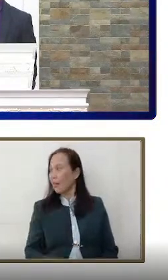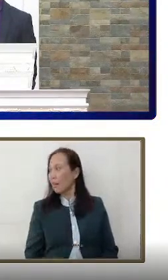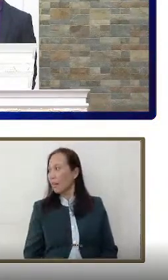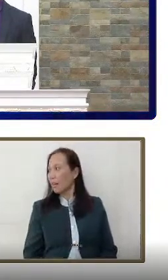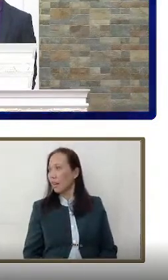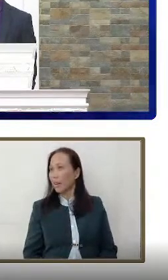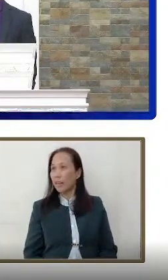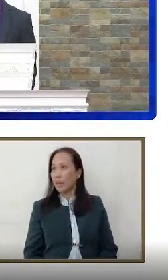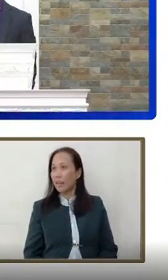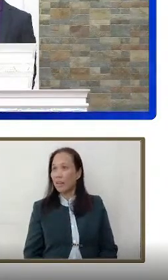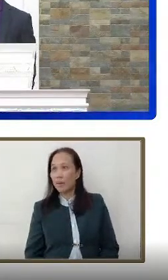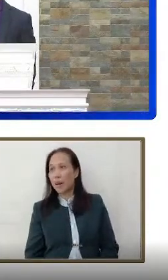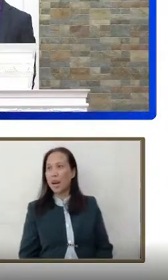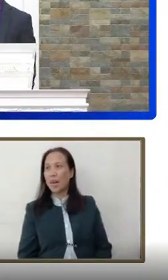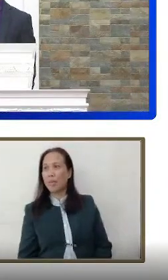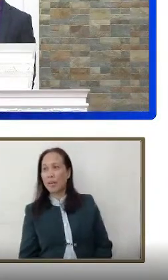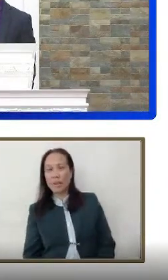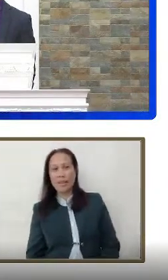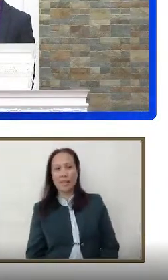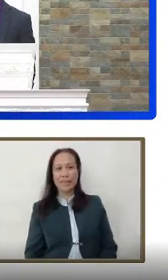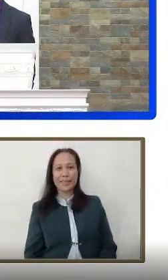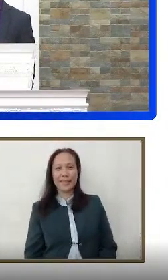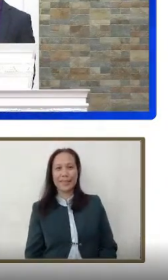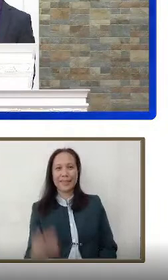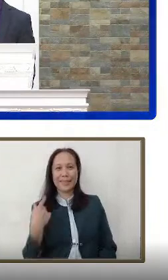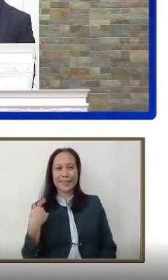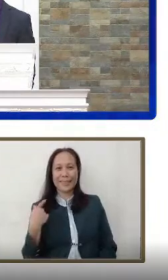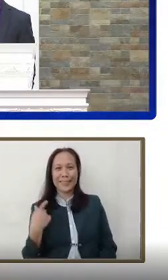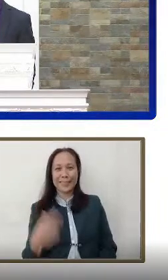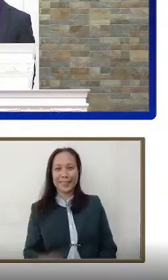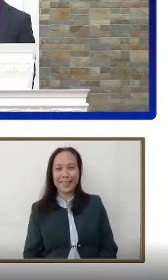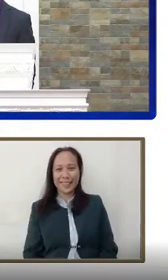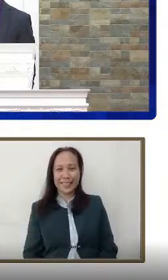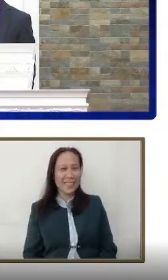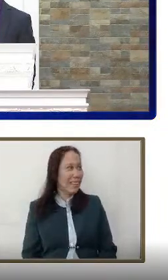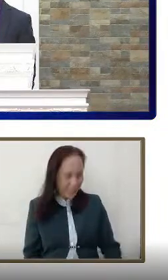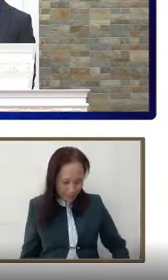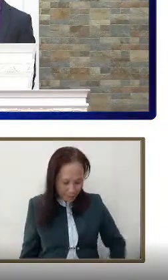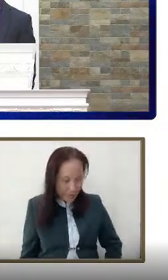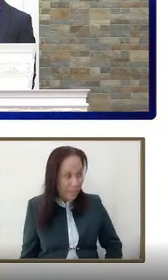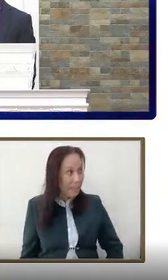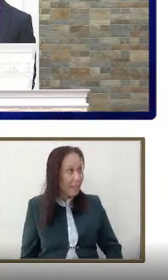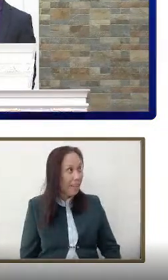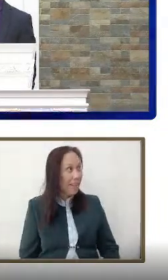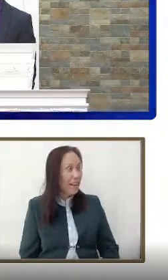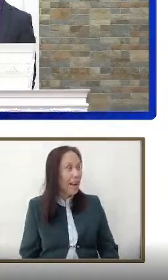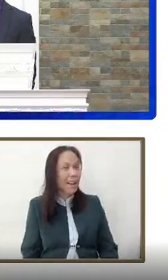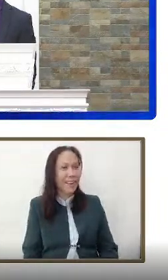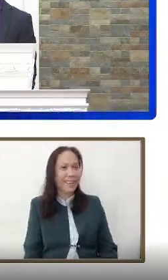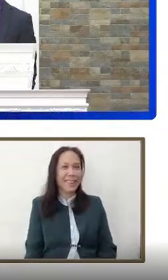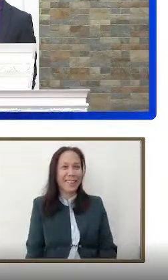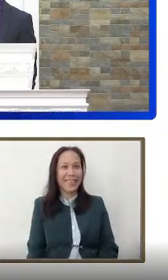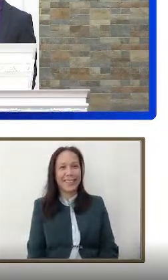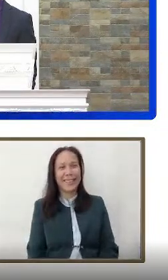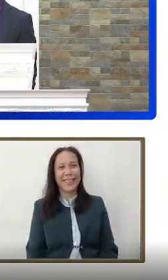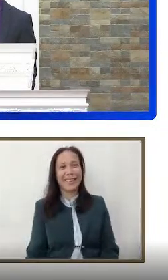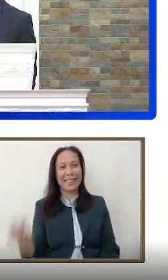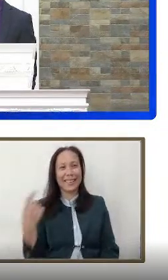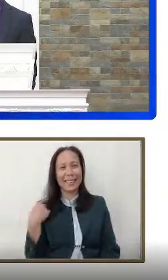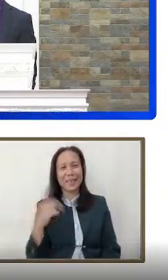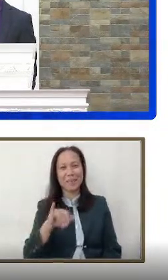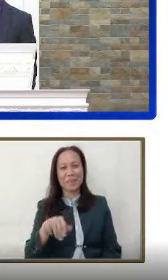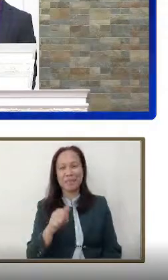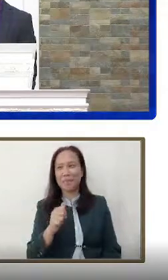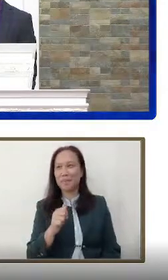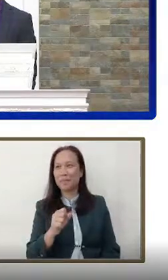din. Opa, buti pa sa inyo. Alright, thank you, brother, thank you. Andiyan pa si Yasmin?